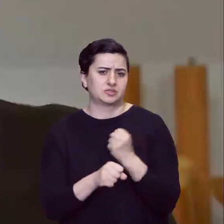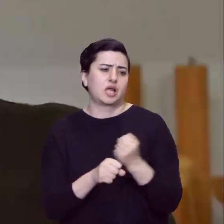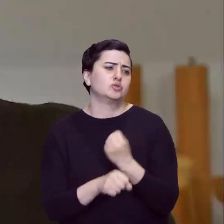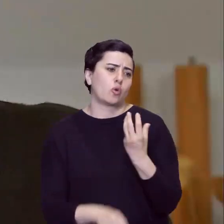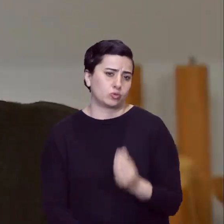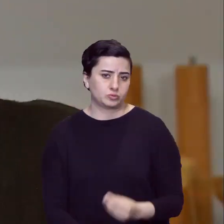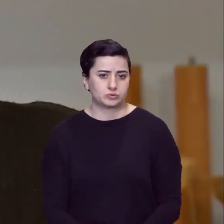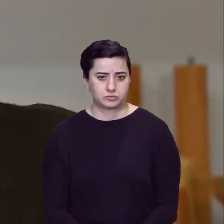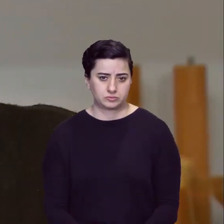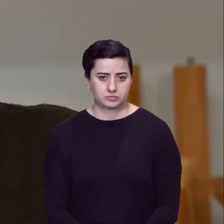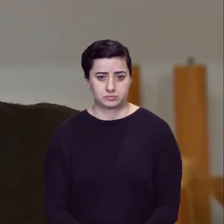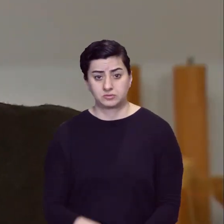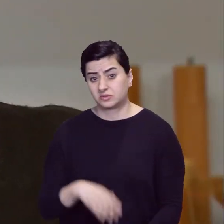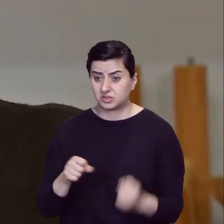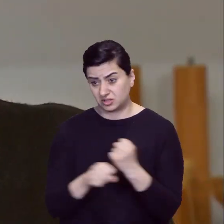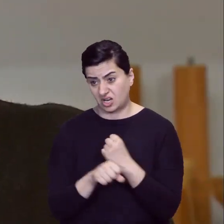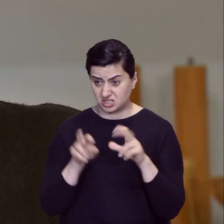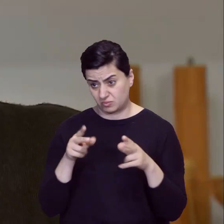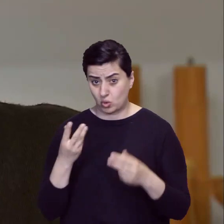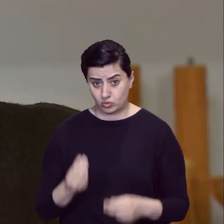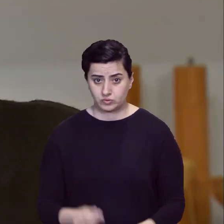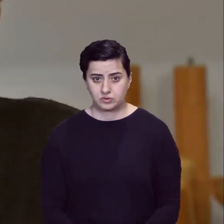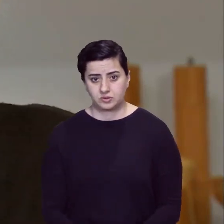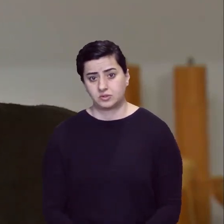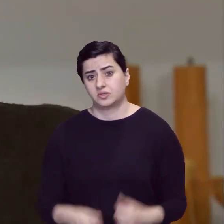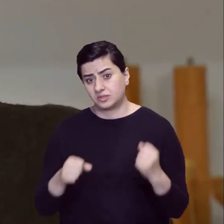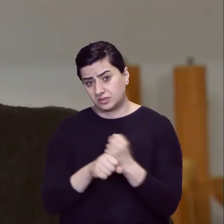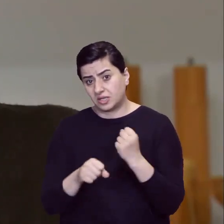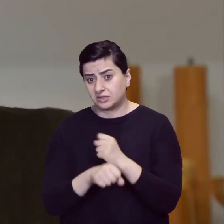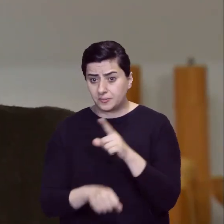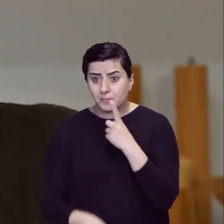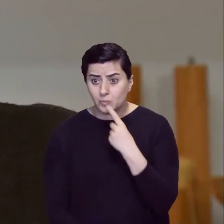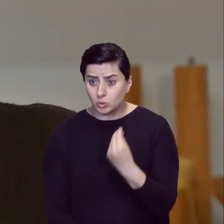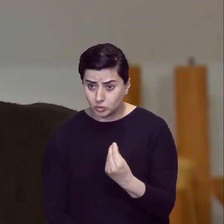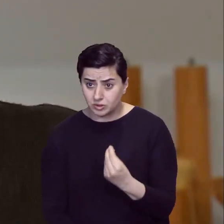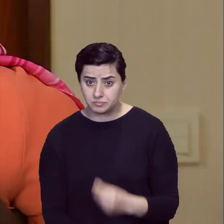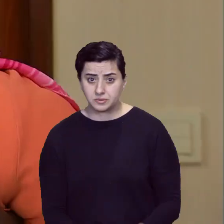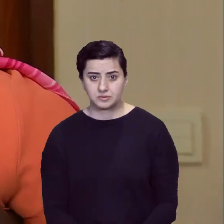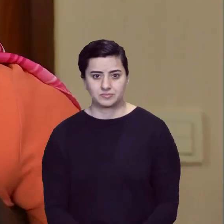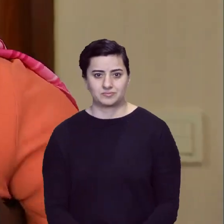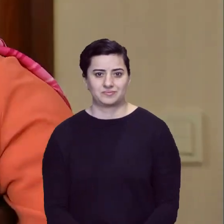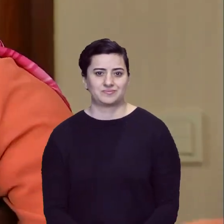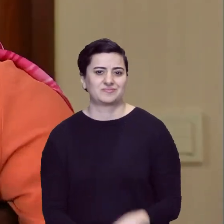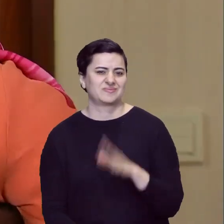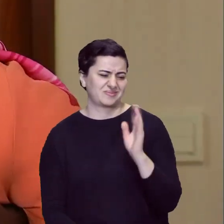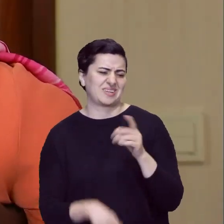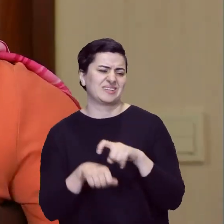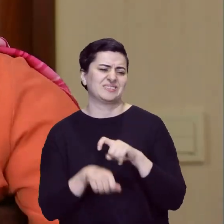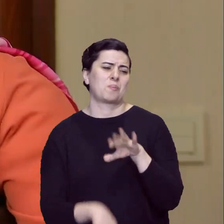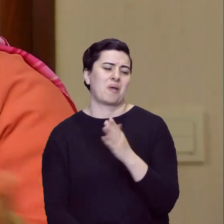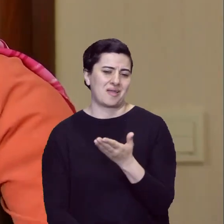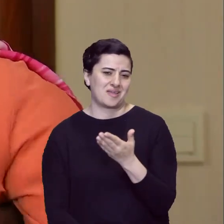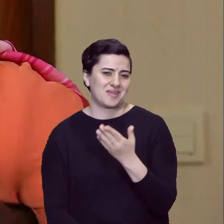olmuş. Ha, demek taş gibi olmuş. Taşlar lezzetli miydi bari Ökkeş? Ay kızma adama